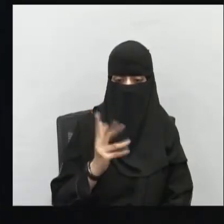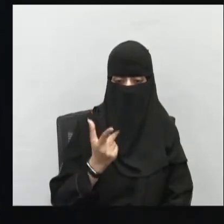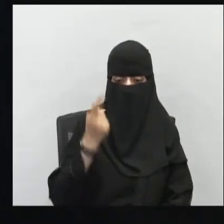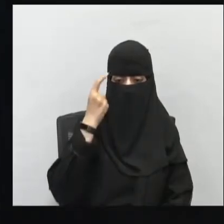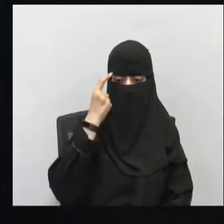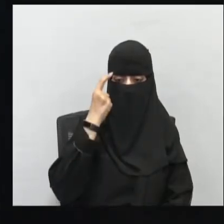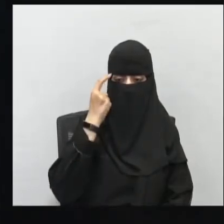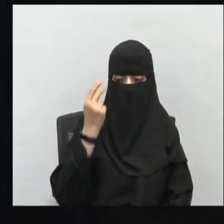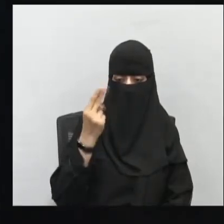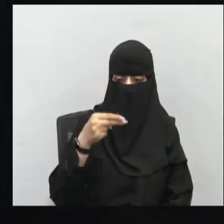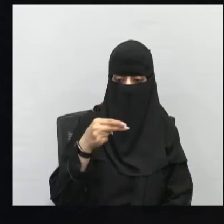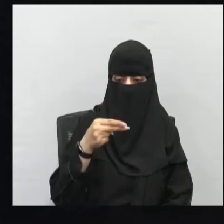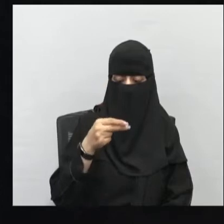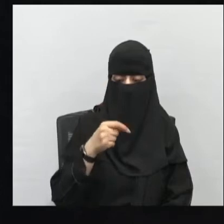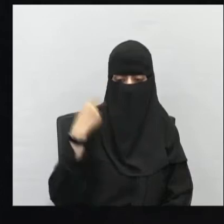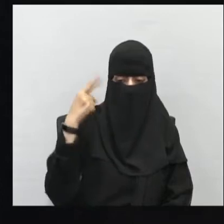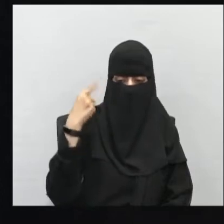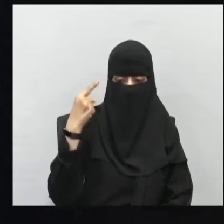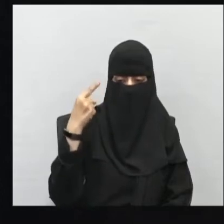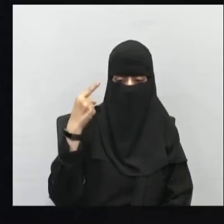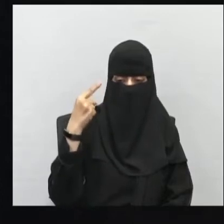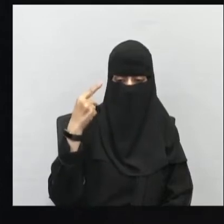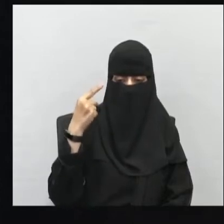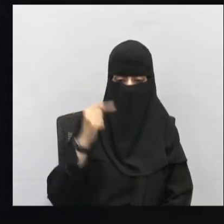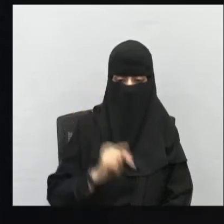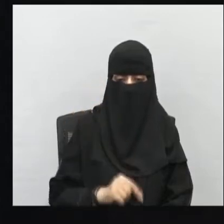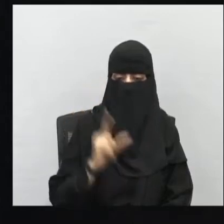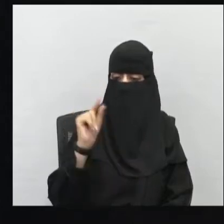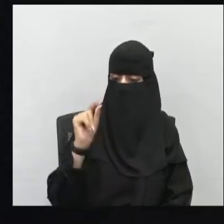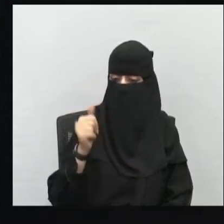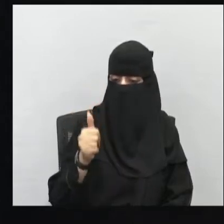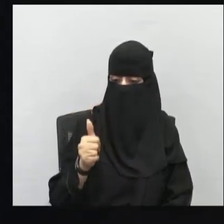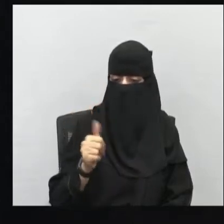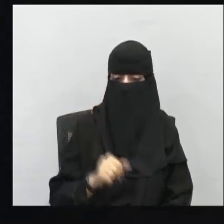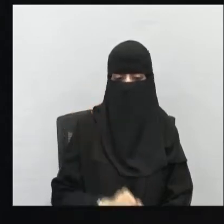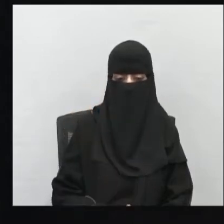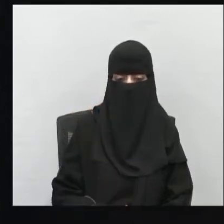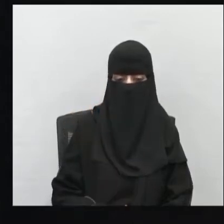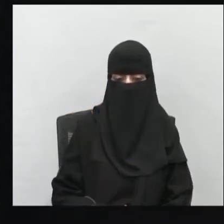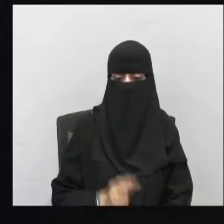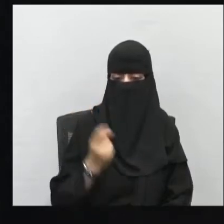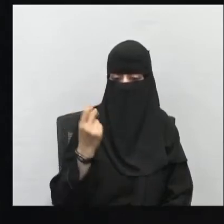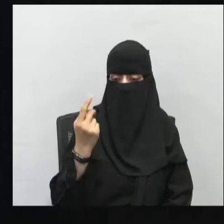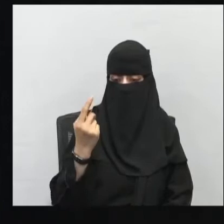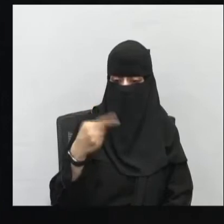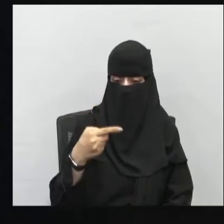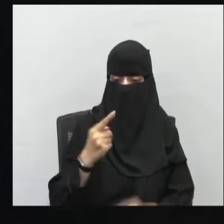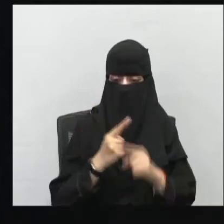إلى 20؟ هيا نفكر. أحسنتم، ممتازين،